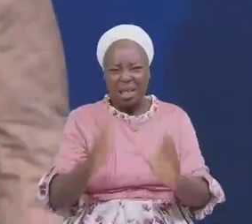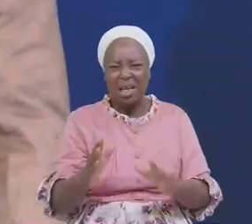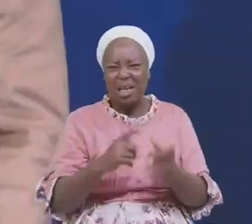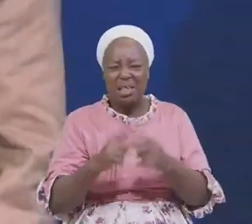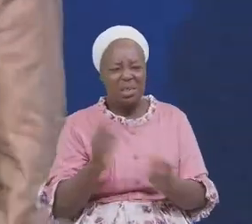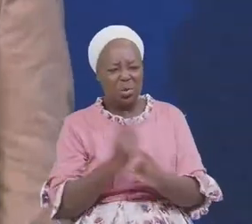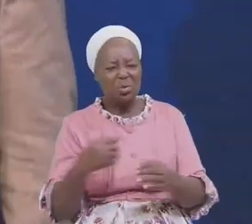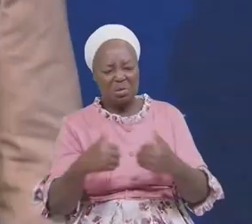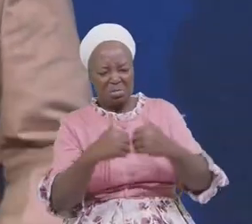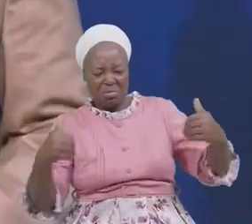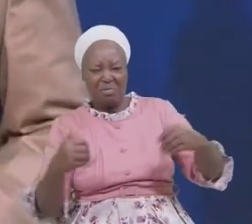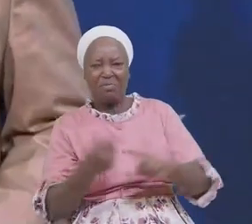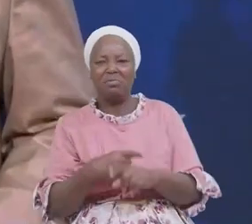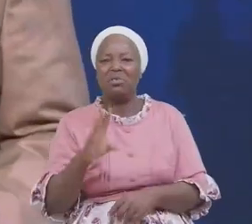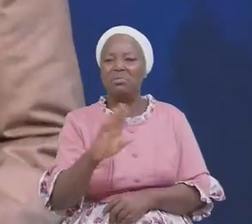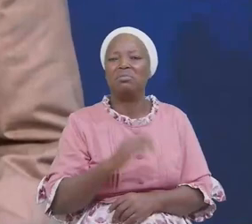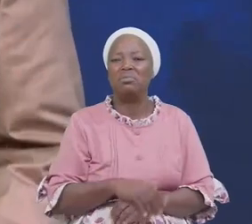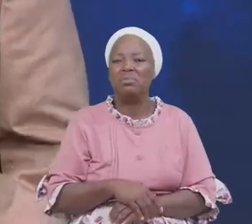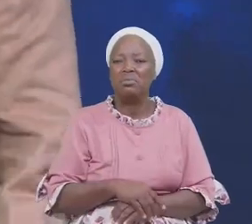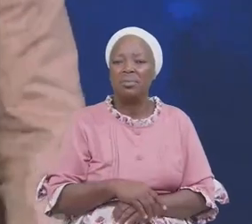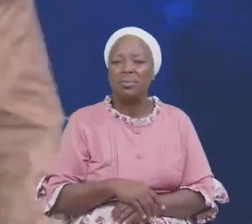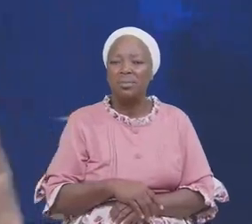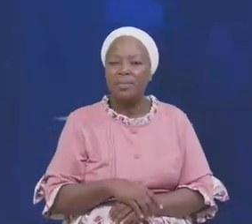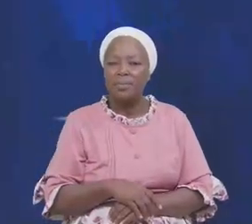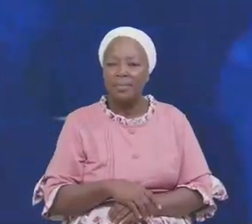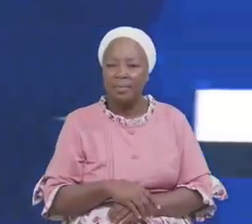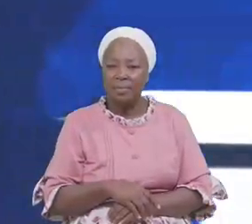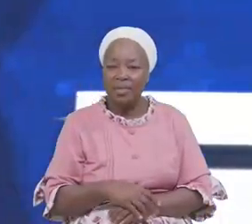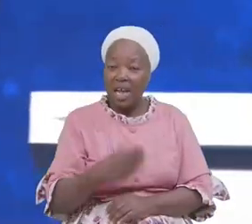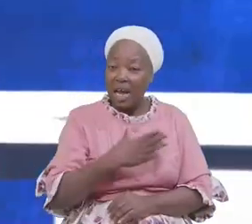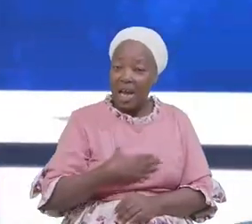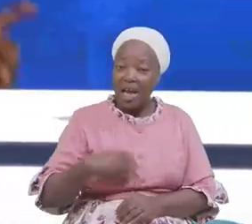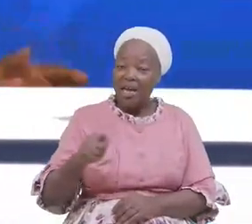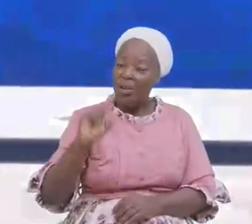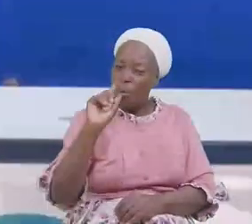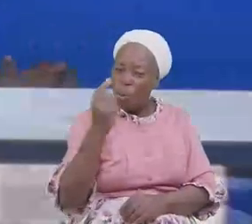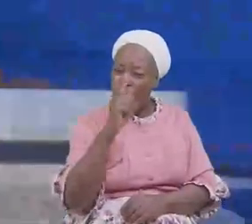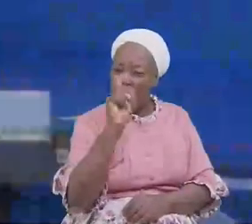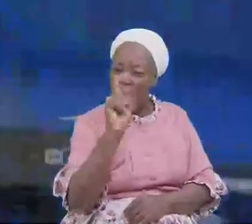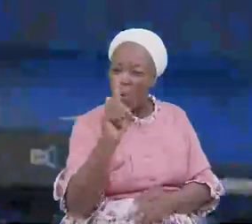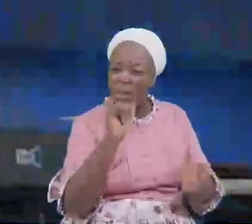Et même la société le reconnaissait comme un grand péché. Et ils étaient même prêts à l'isoler.